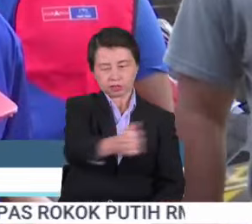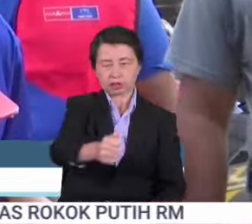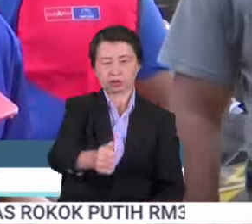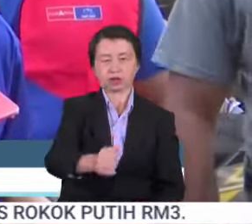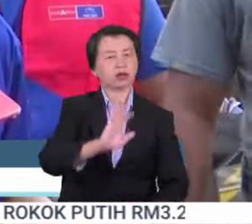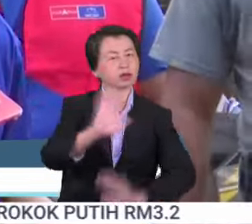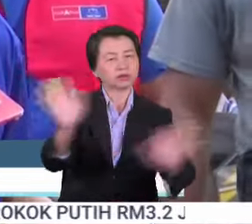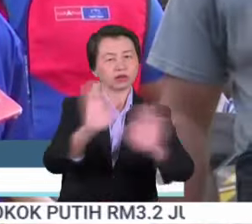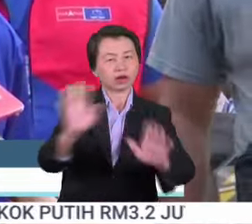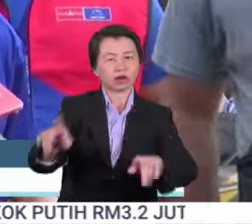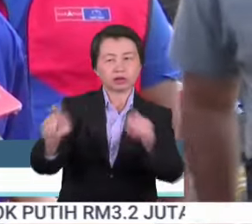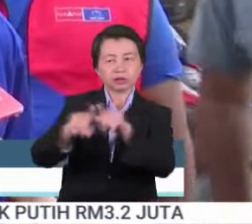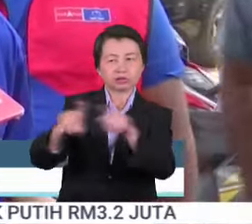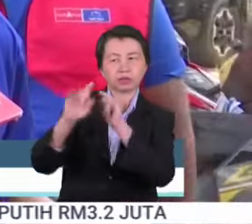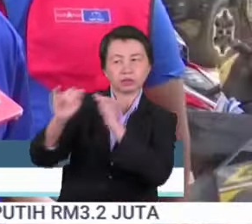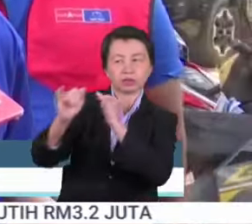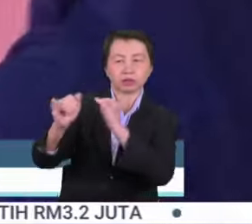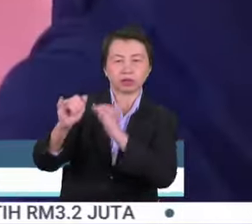tidaklah